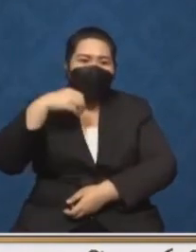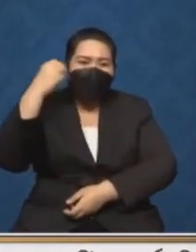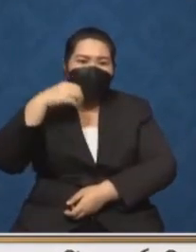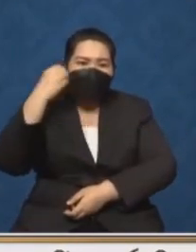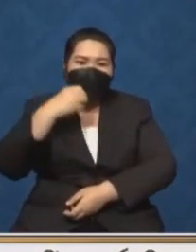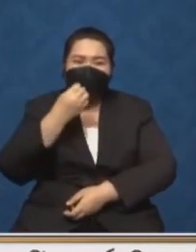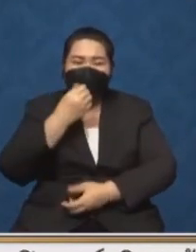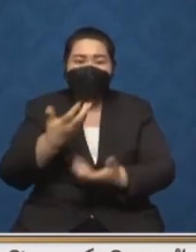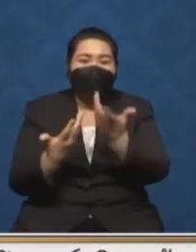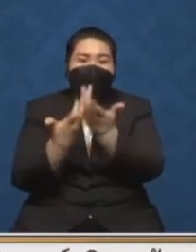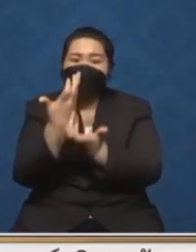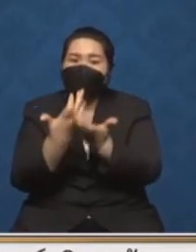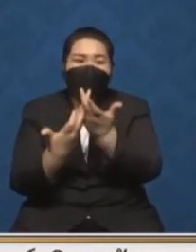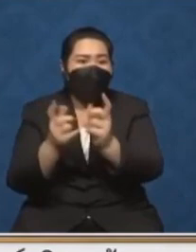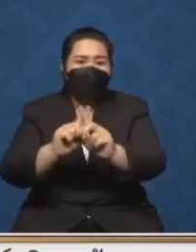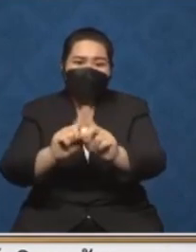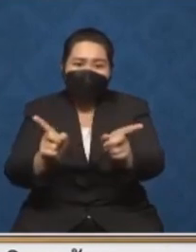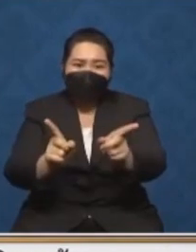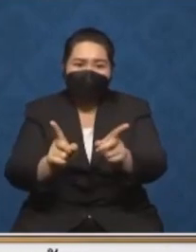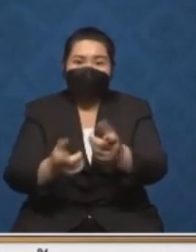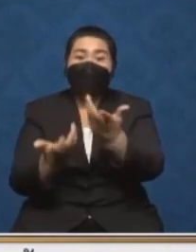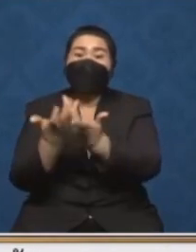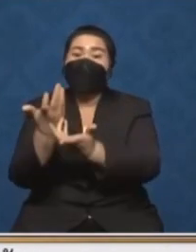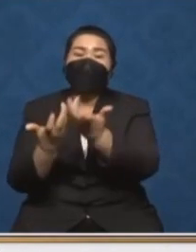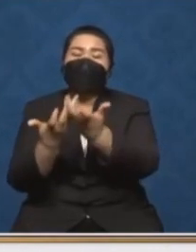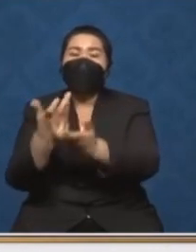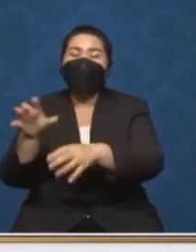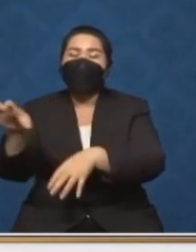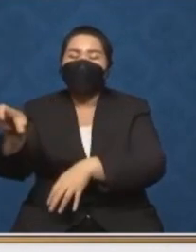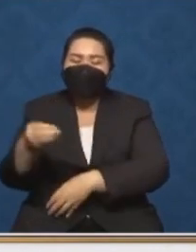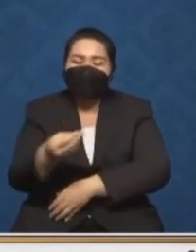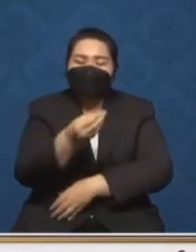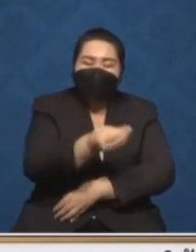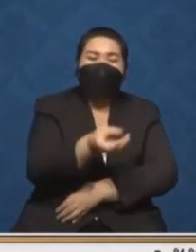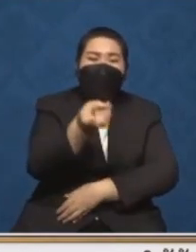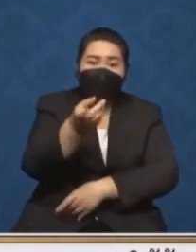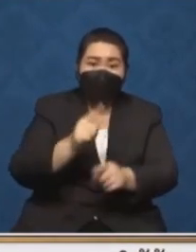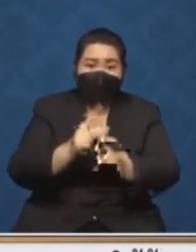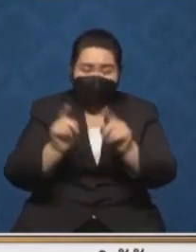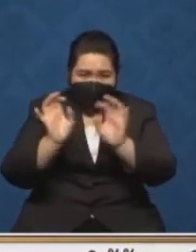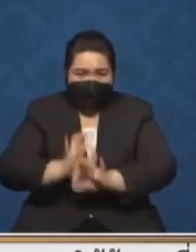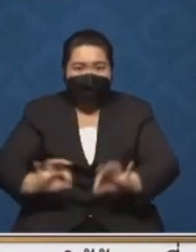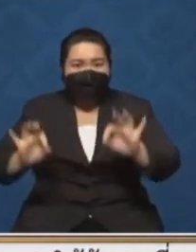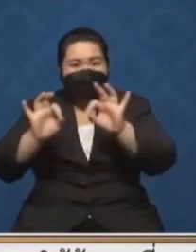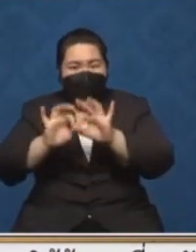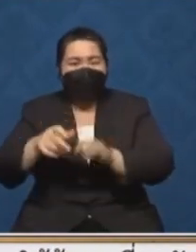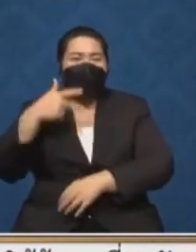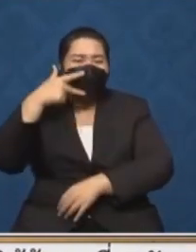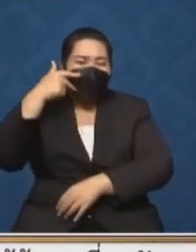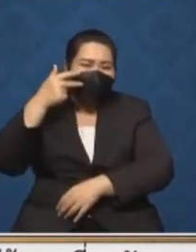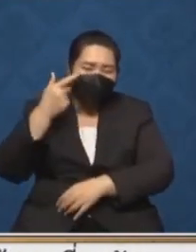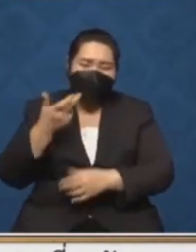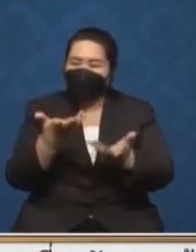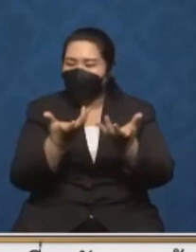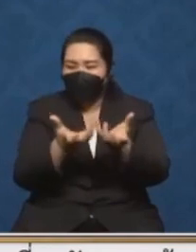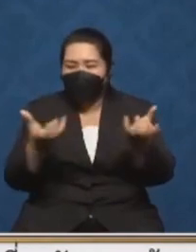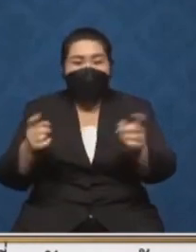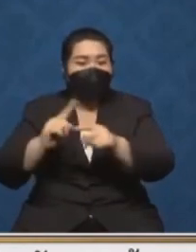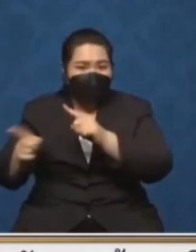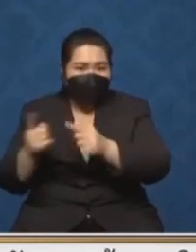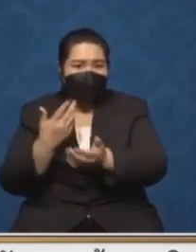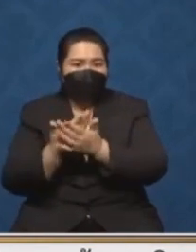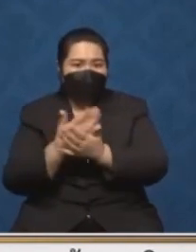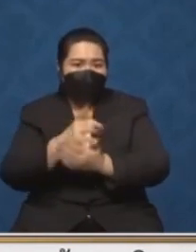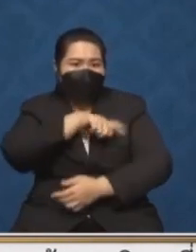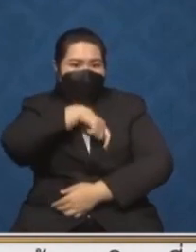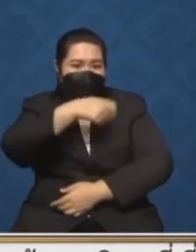ไม่จะกนย่าปกติ ย่าเป็ส่วประกอบ ที่สำคคือต้หัวอหารน้ำตาล กากนำตาลต้องใช้จ่ายเพิ่